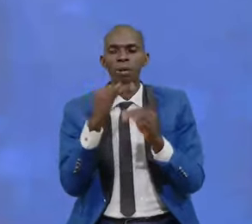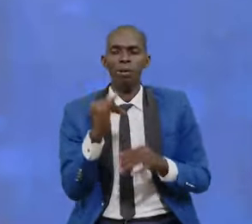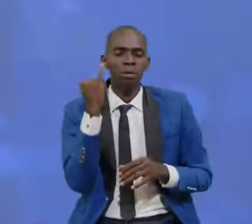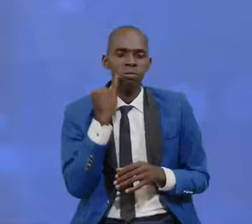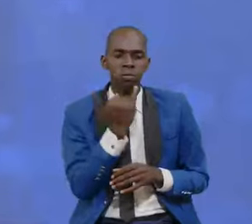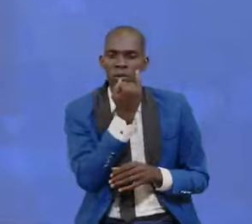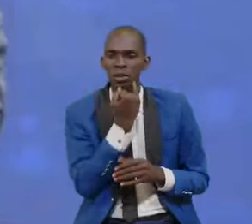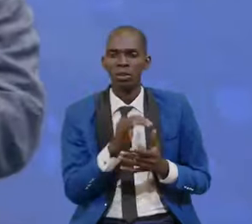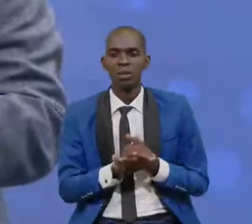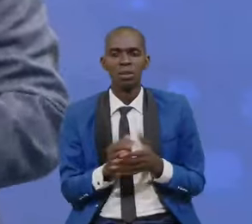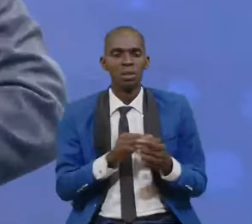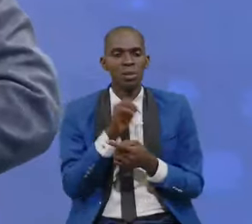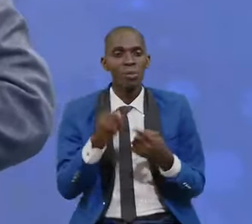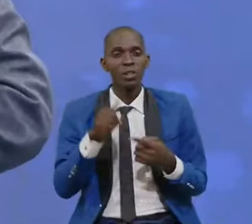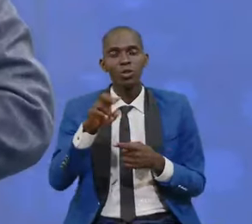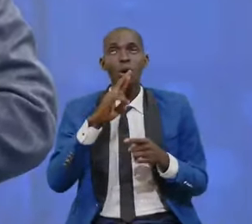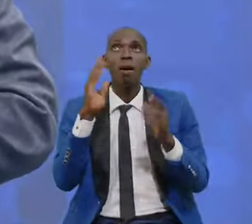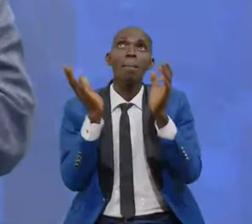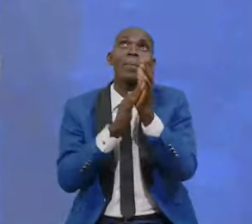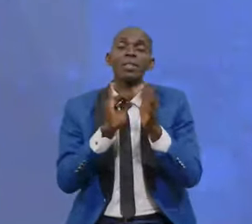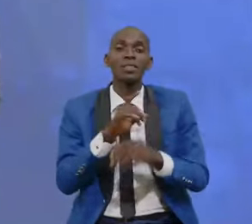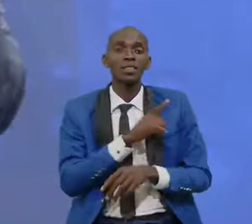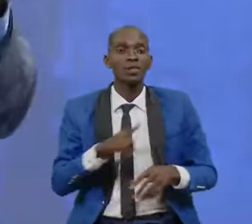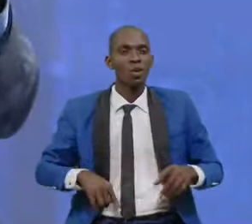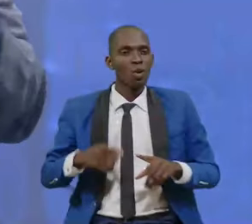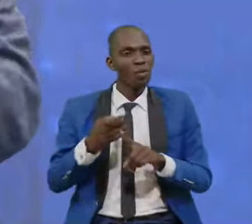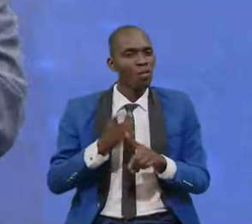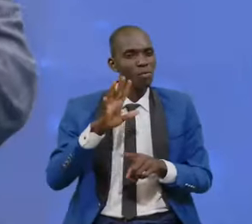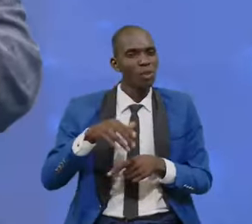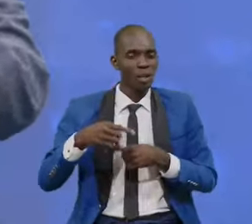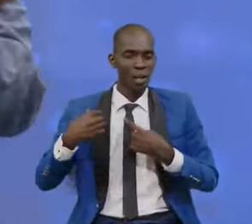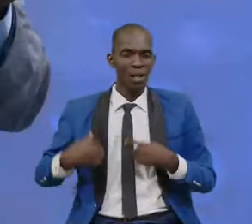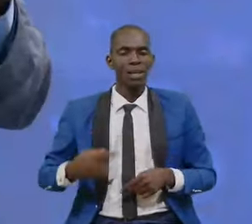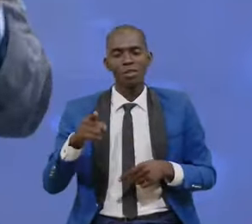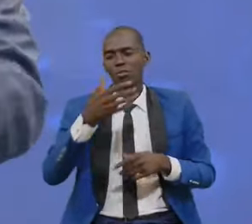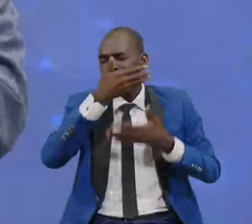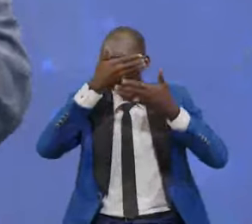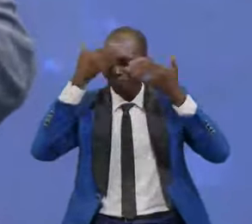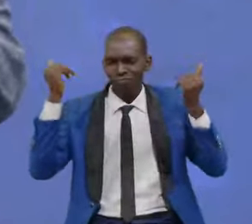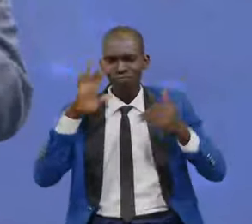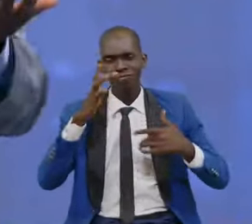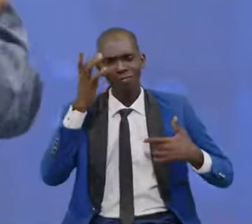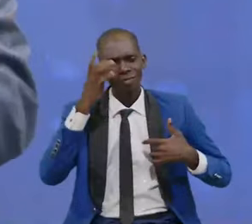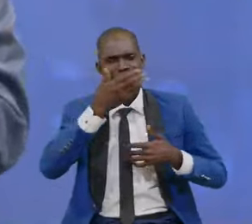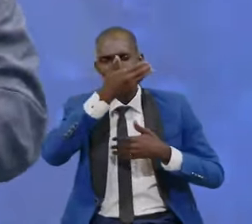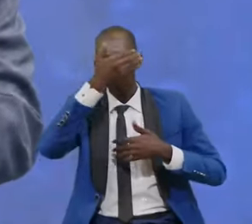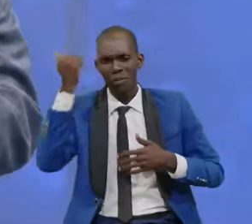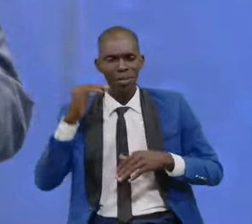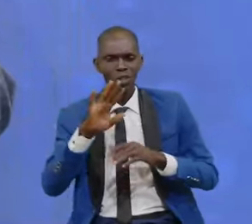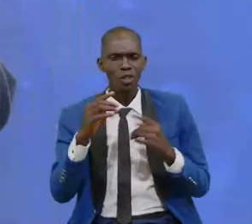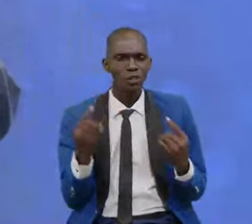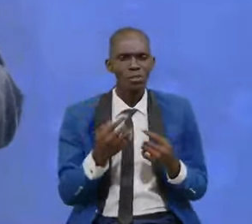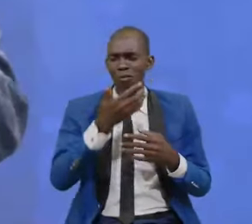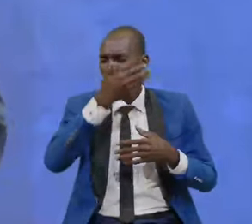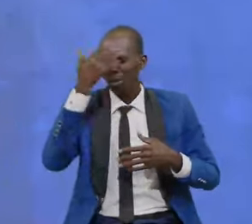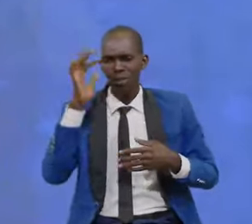Verset 4, le second. Pourtant, tu es le Saint. Tu sièges au milieu des lois d'Israël. Quand tu es dans la loi, tu oublies le péché, tu